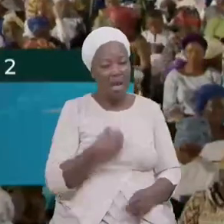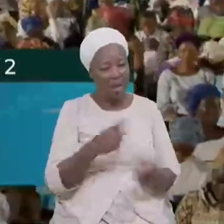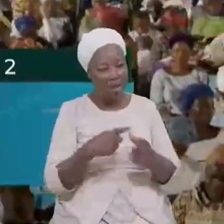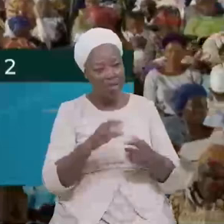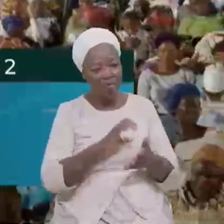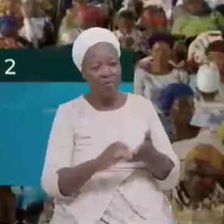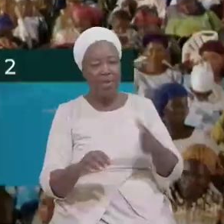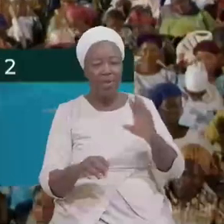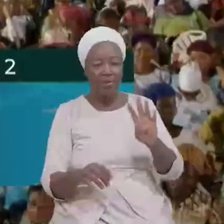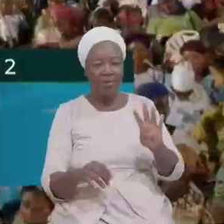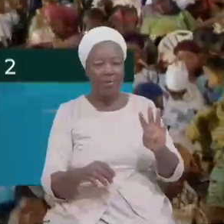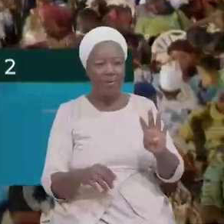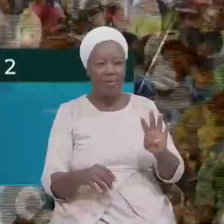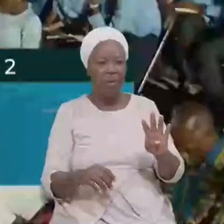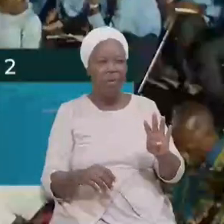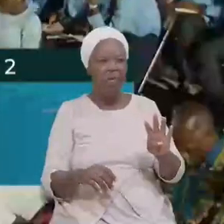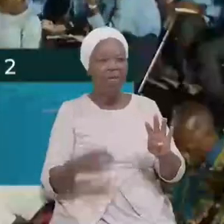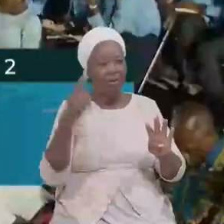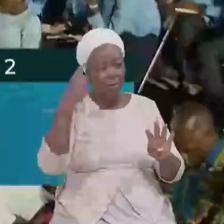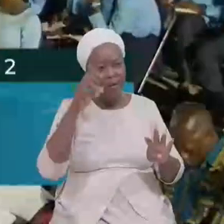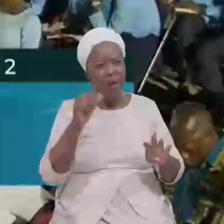Verset 4.